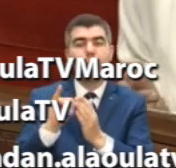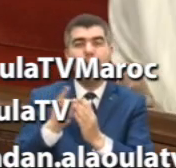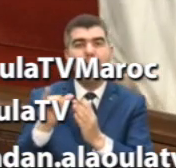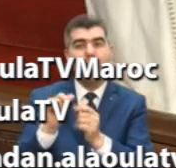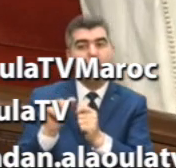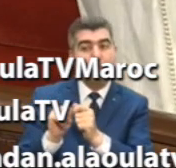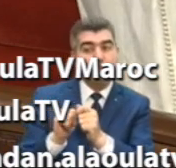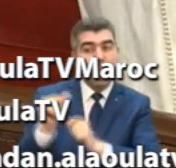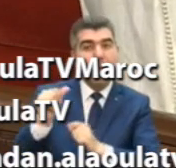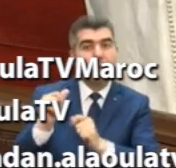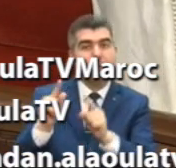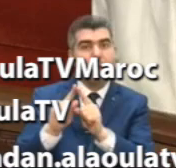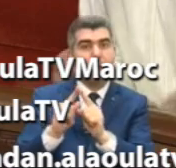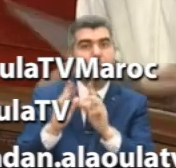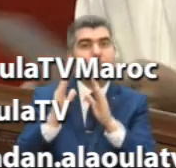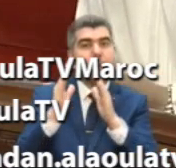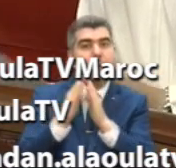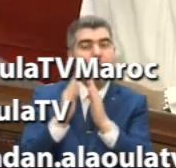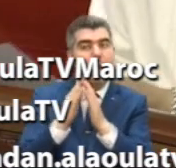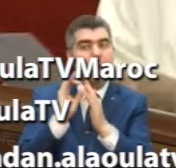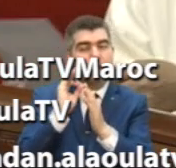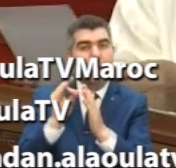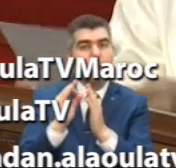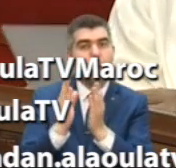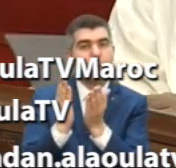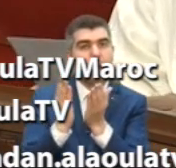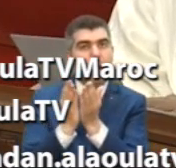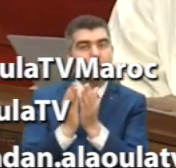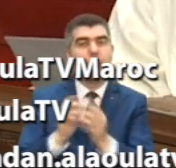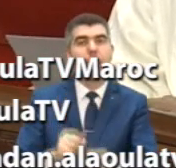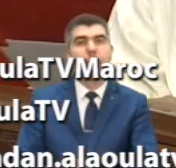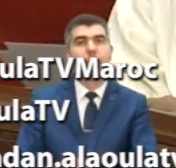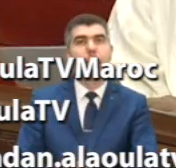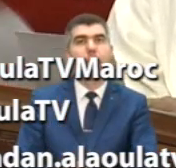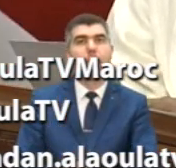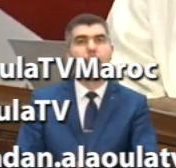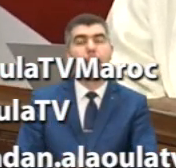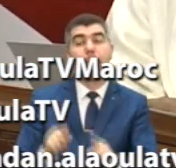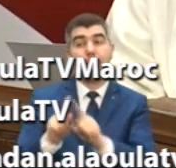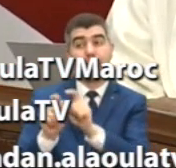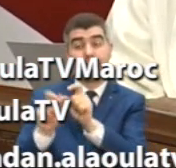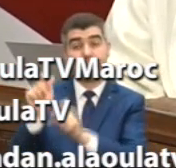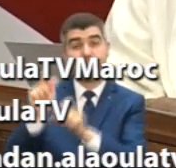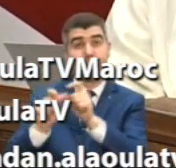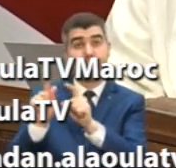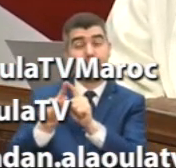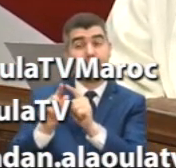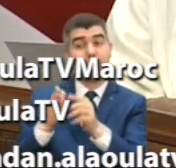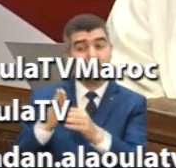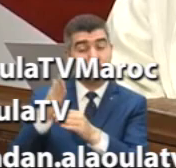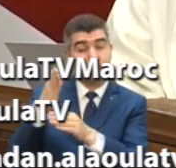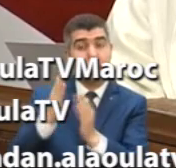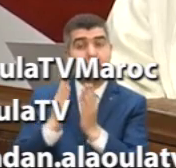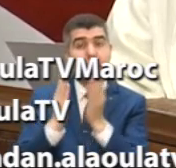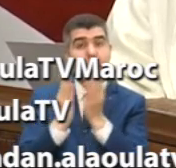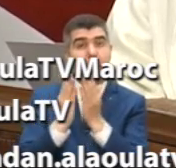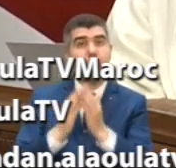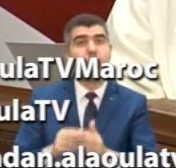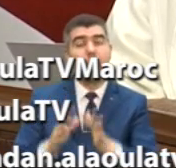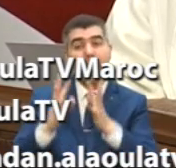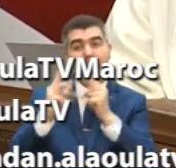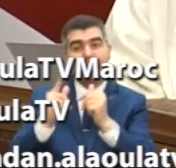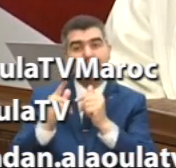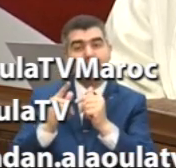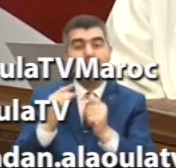المؤسسه واقامه التلاميذ والتي من المفروض ان يقطعها التلميذ للوصول الى المدرسه، اعداد